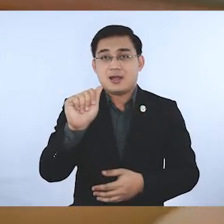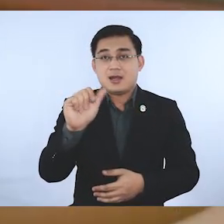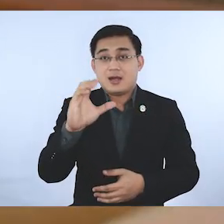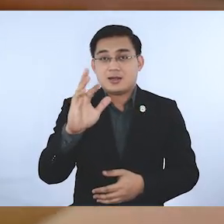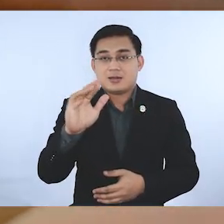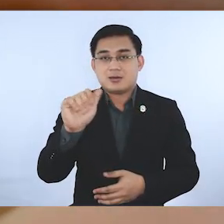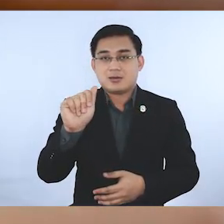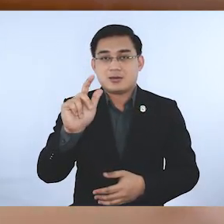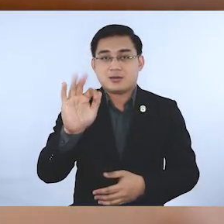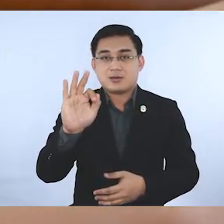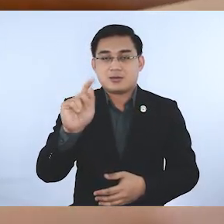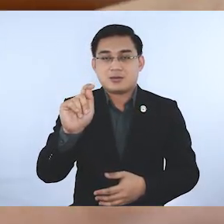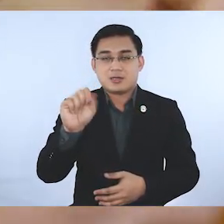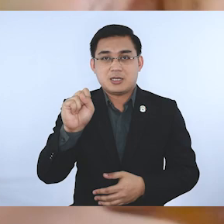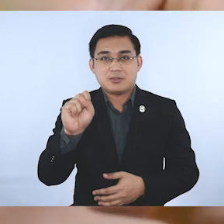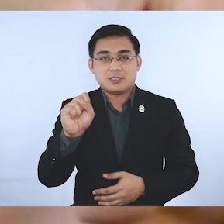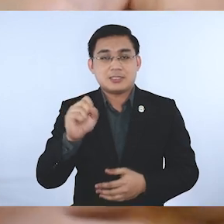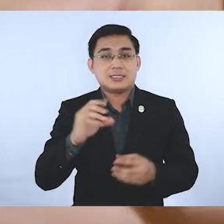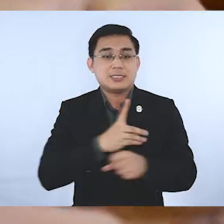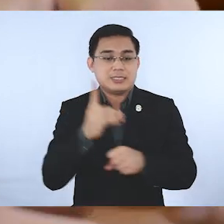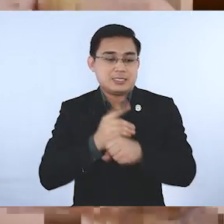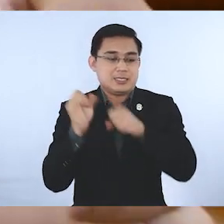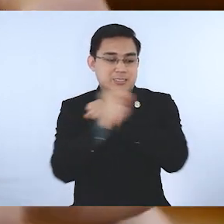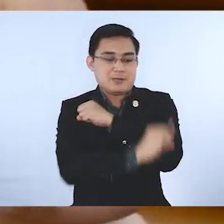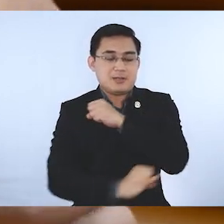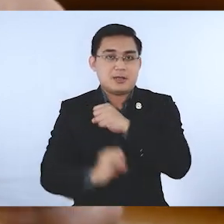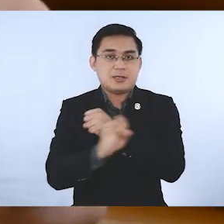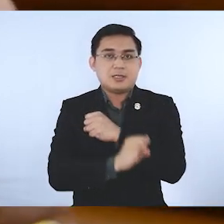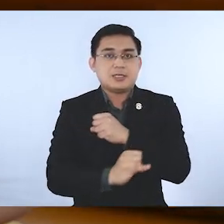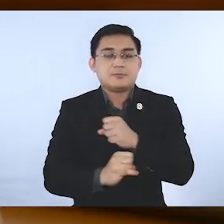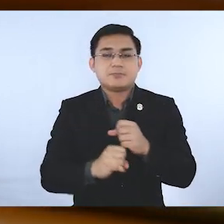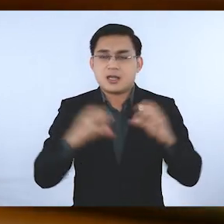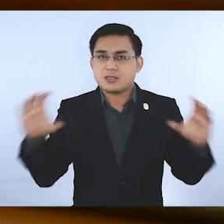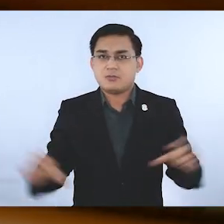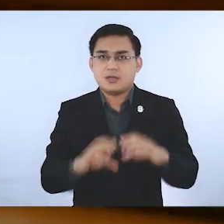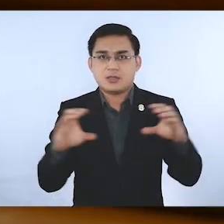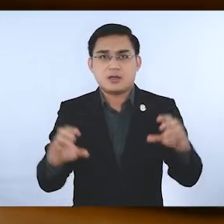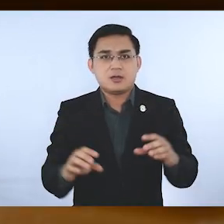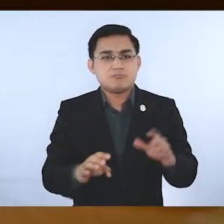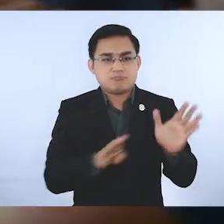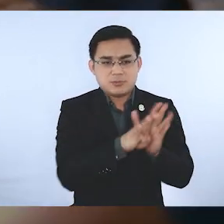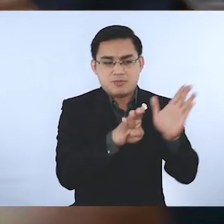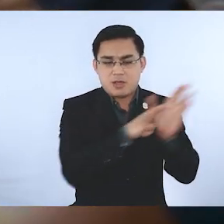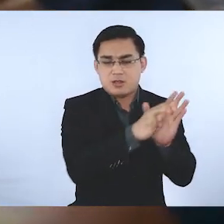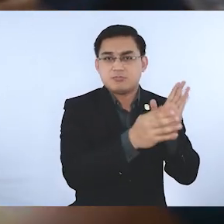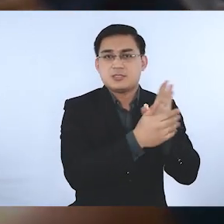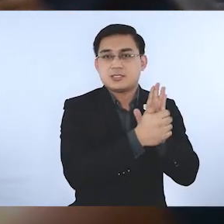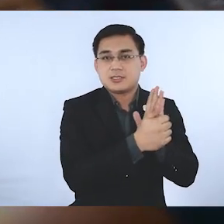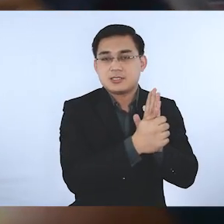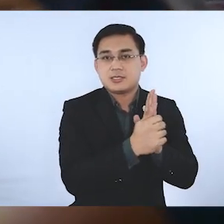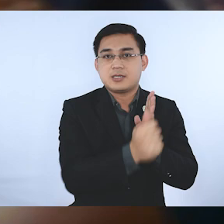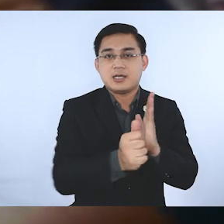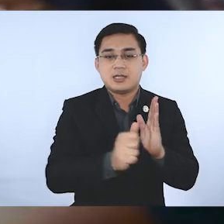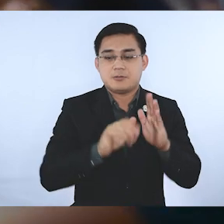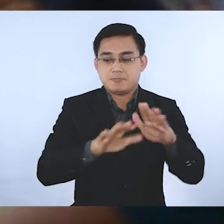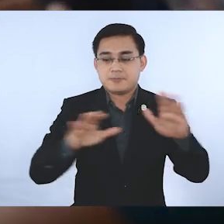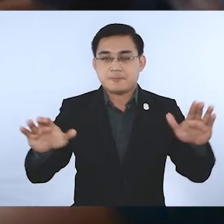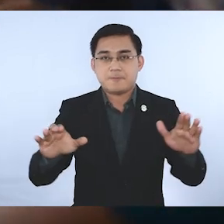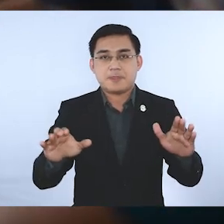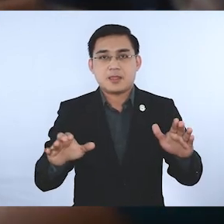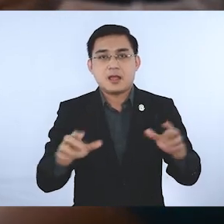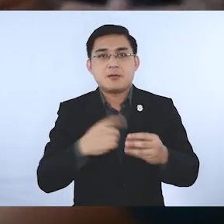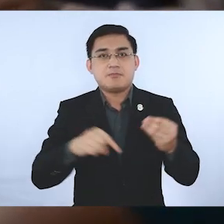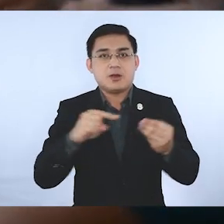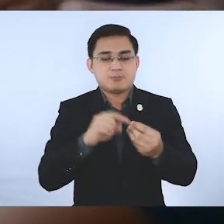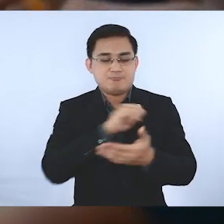Isabela East. Dahil sa aktibidad na ito ay lalo pang nalilinang ang mga angking talento ng mga kabataan sa larangan